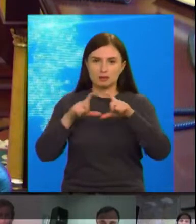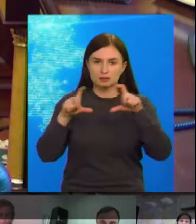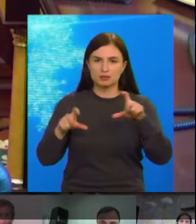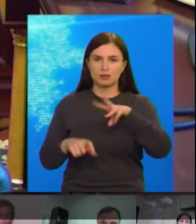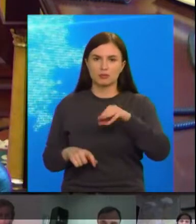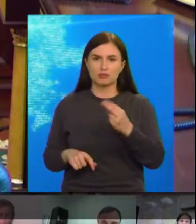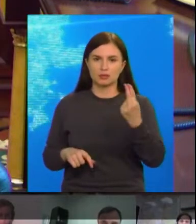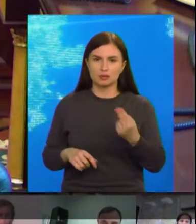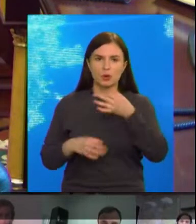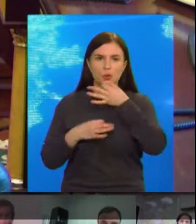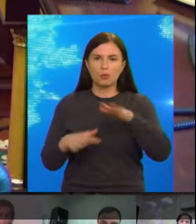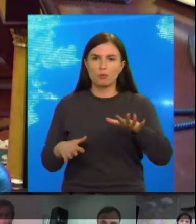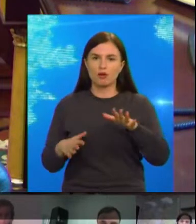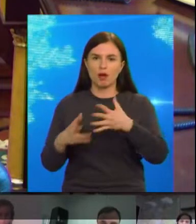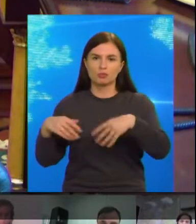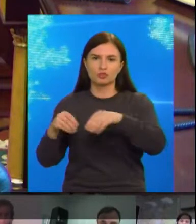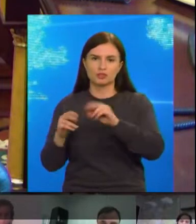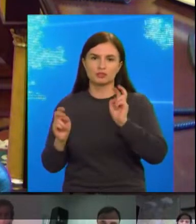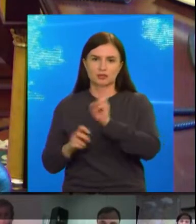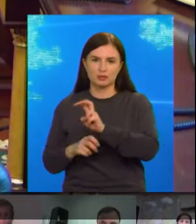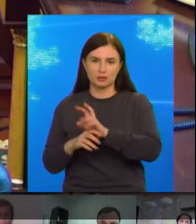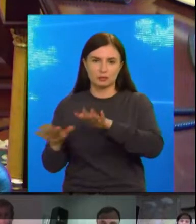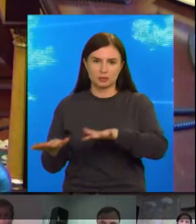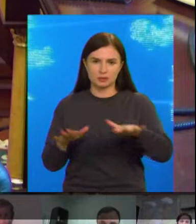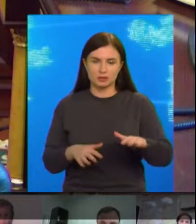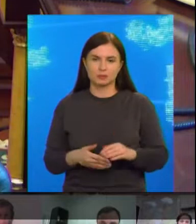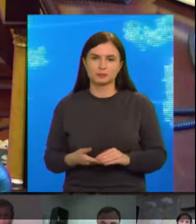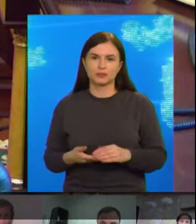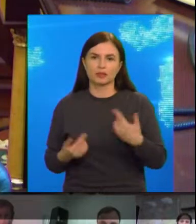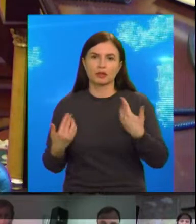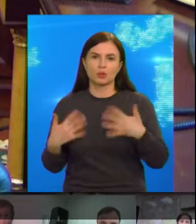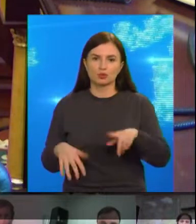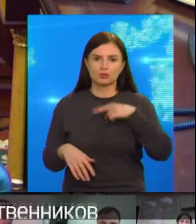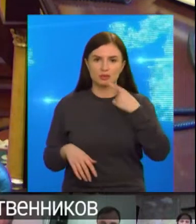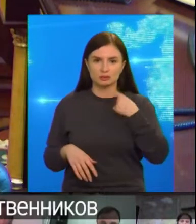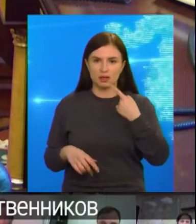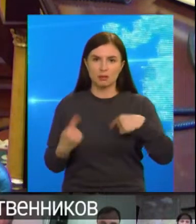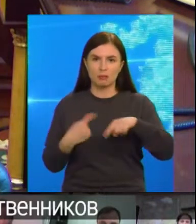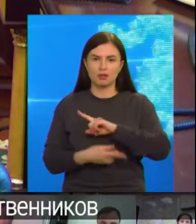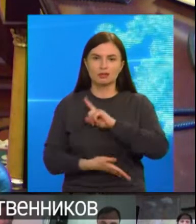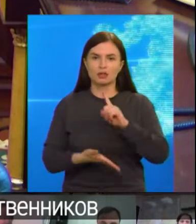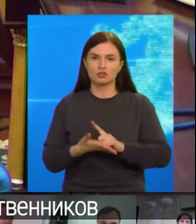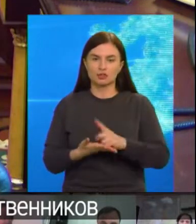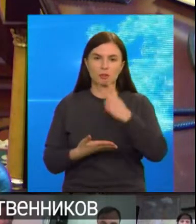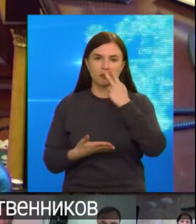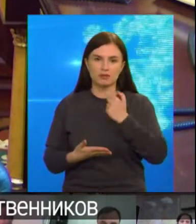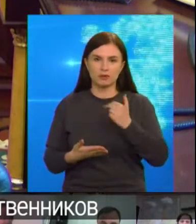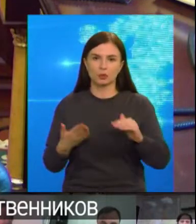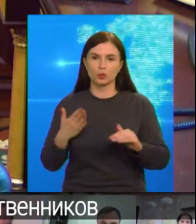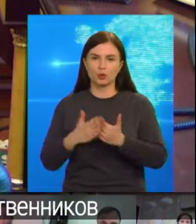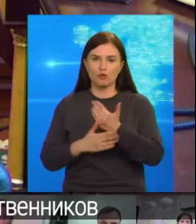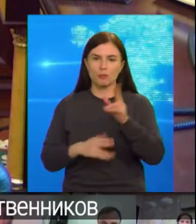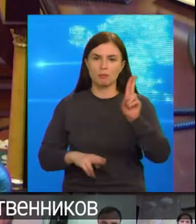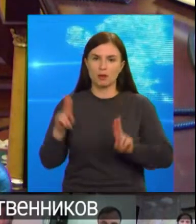о любых других общественных пространств аналогичных. Как я уже сказал, мы должны привыкнуть к новым